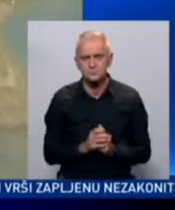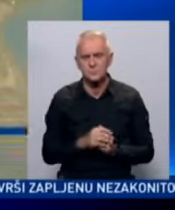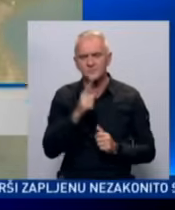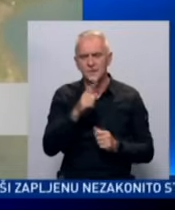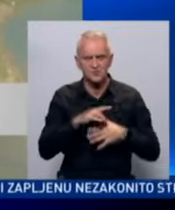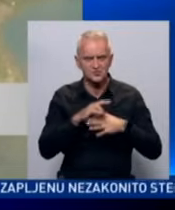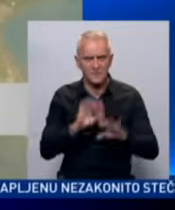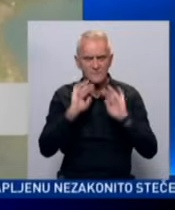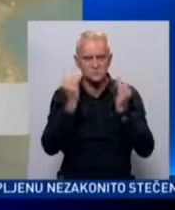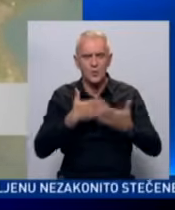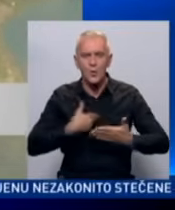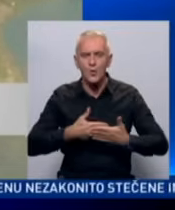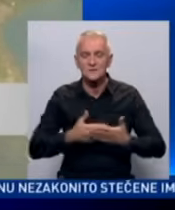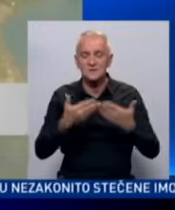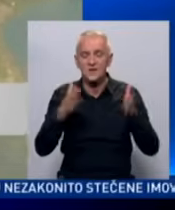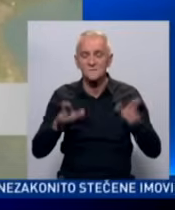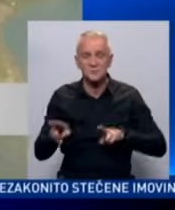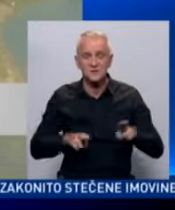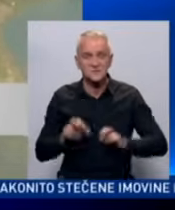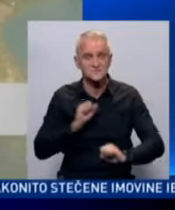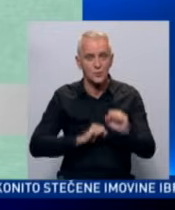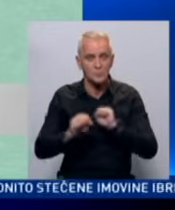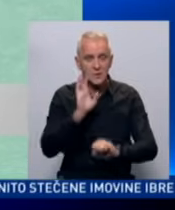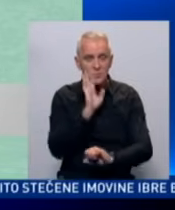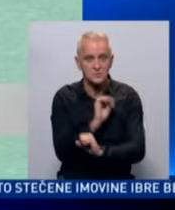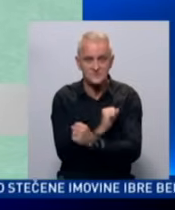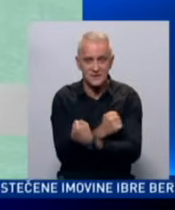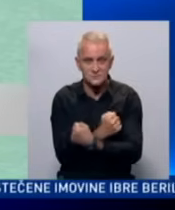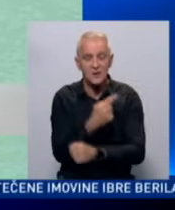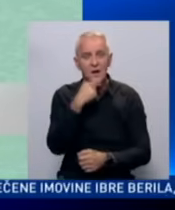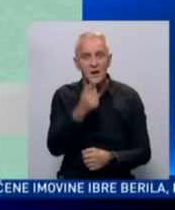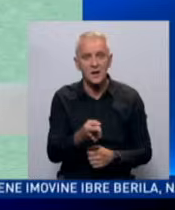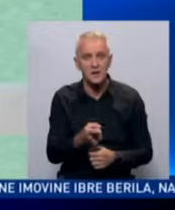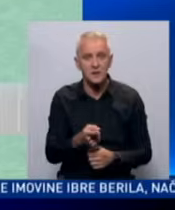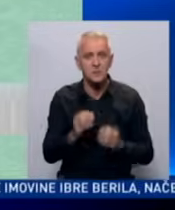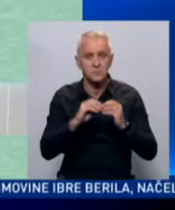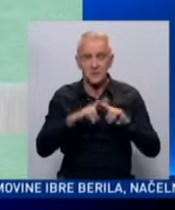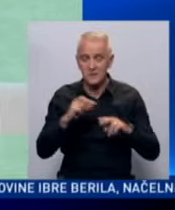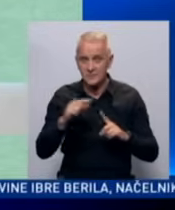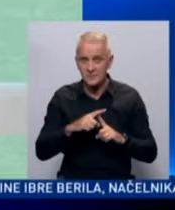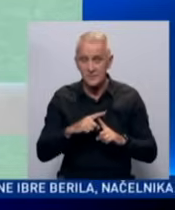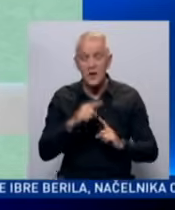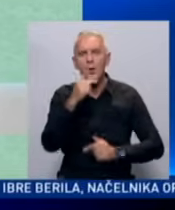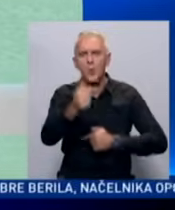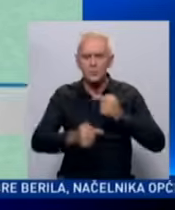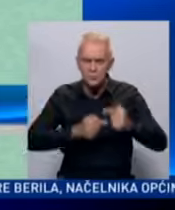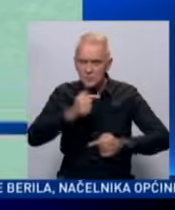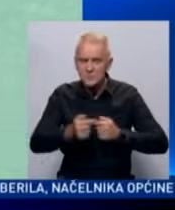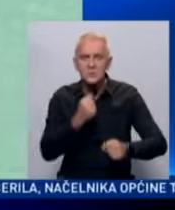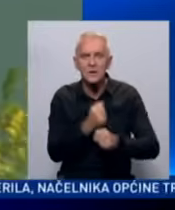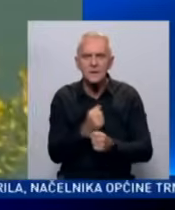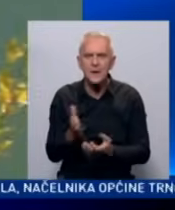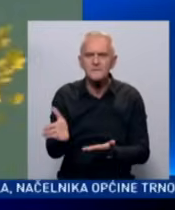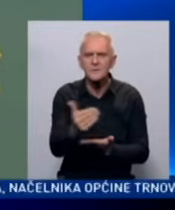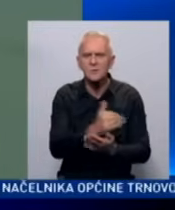šefica Ureda za odnose s javnošću Ministarstva odbrane Bosne i Hercegovine, kazala je za BHRT da se kontinuirano radi na